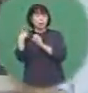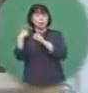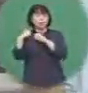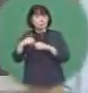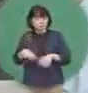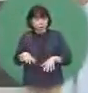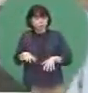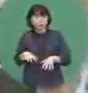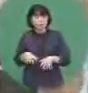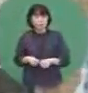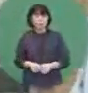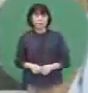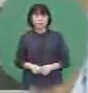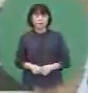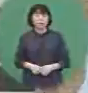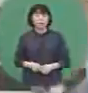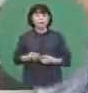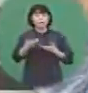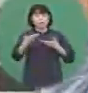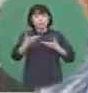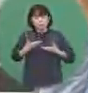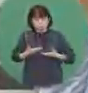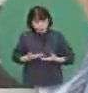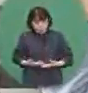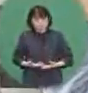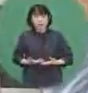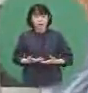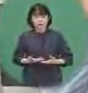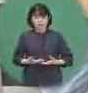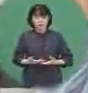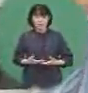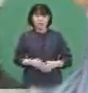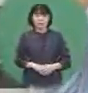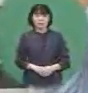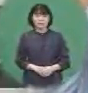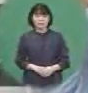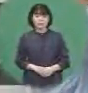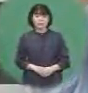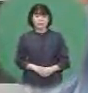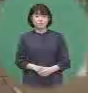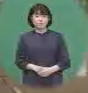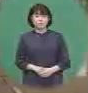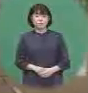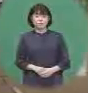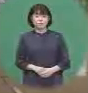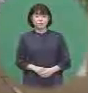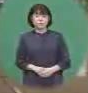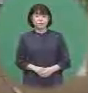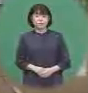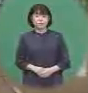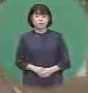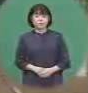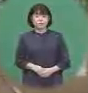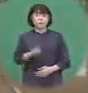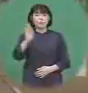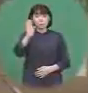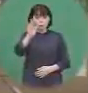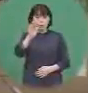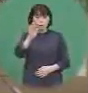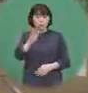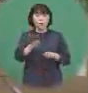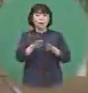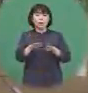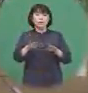疲れ疲れるし愛もスゴ子重かったんこの後